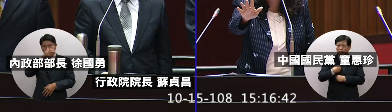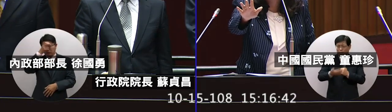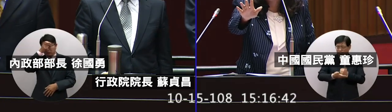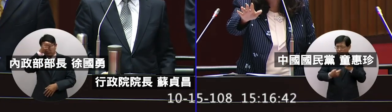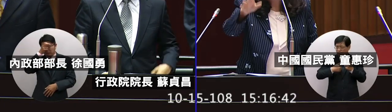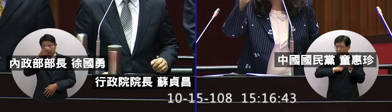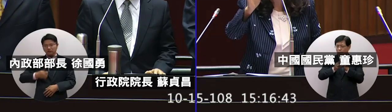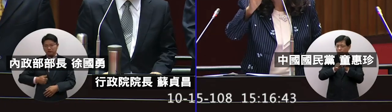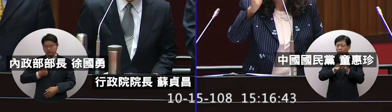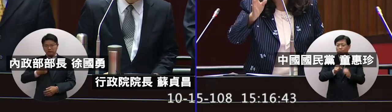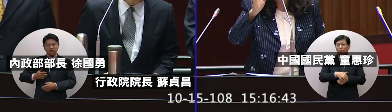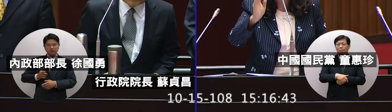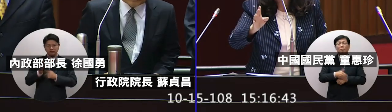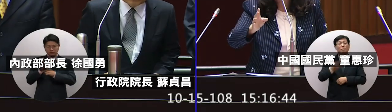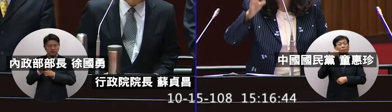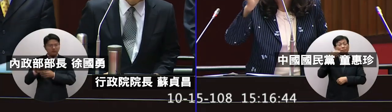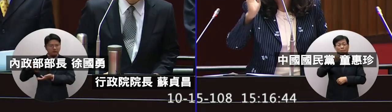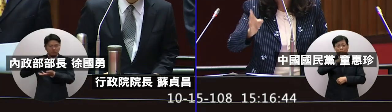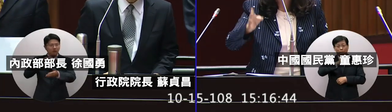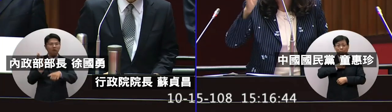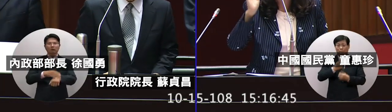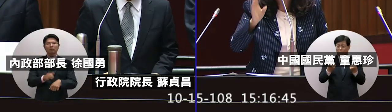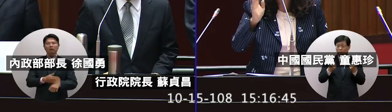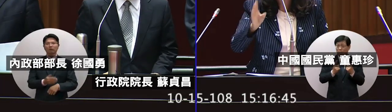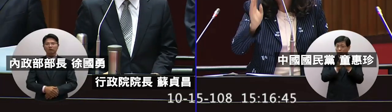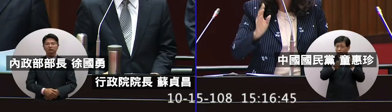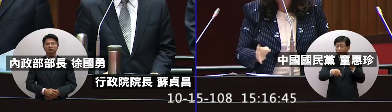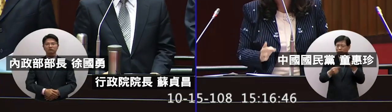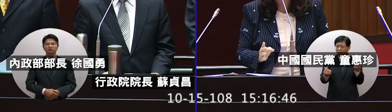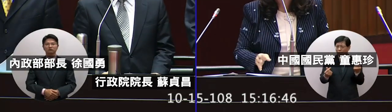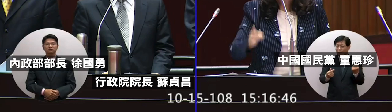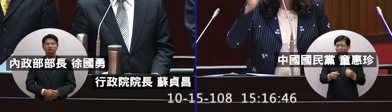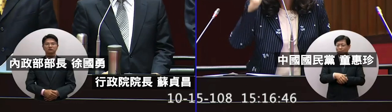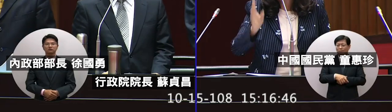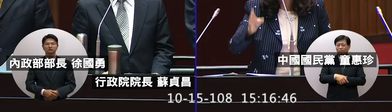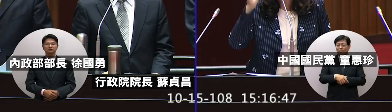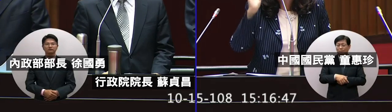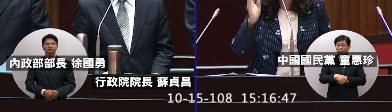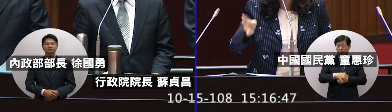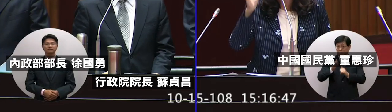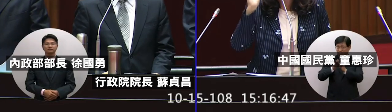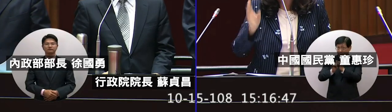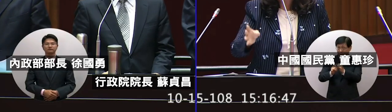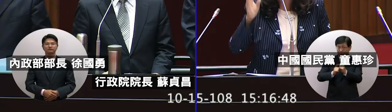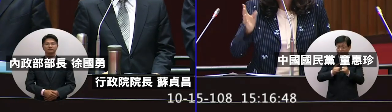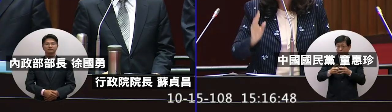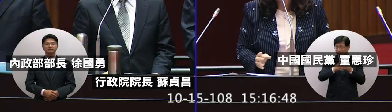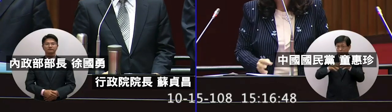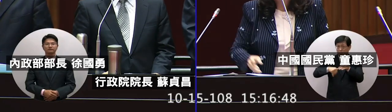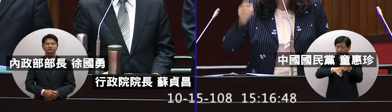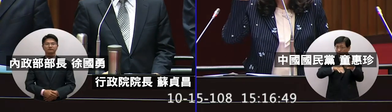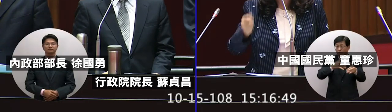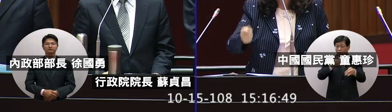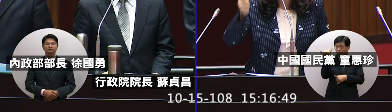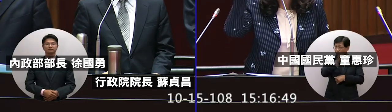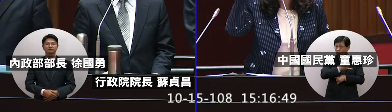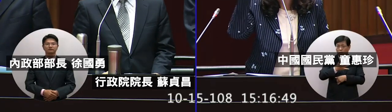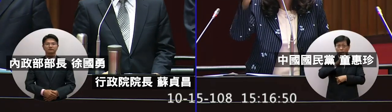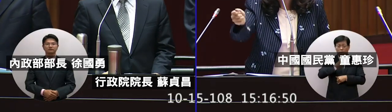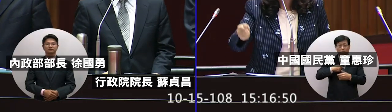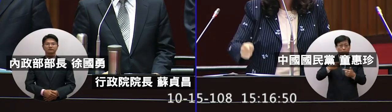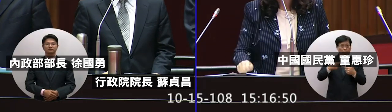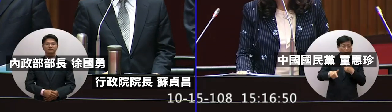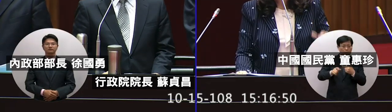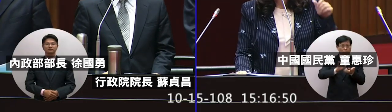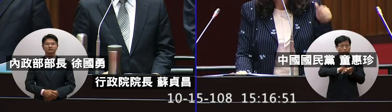重我的质询权，好不好？ 不会带实 枪、啊。如果台湾接下去有发生类似像这样子，民众的集会游行过程当中有不当